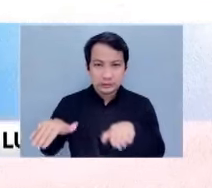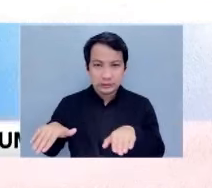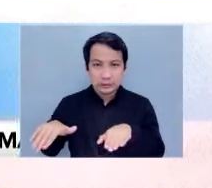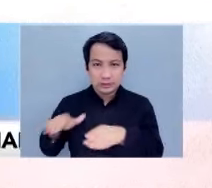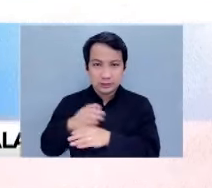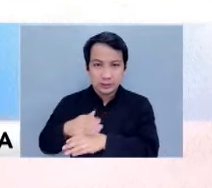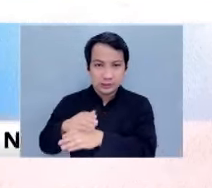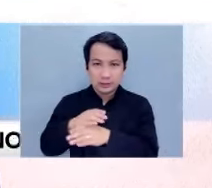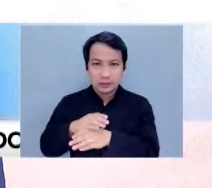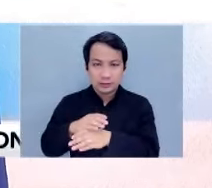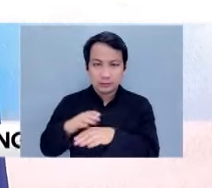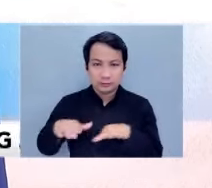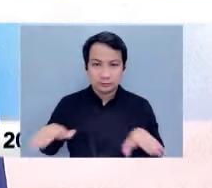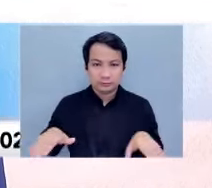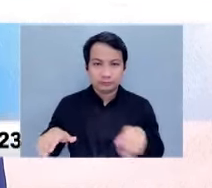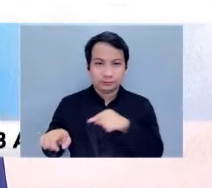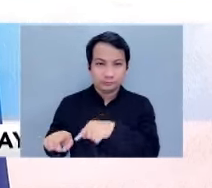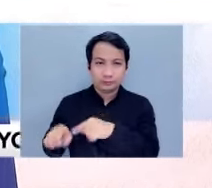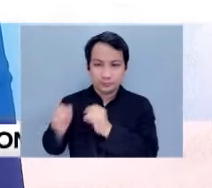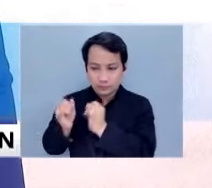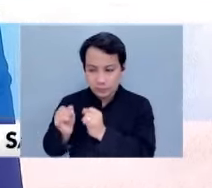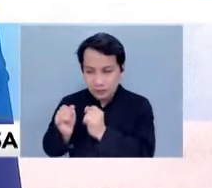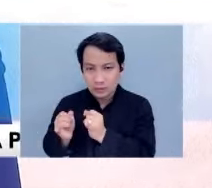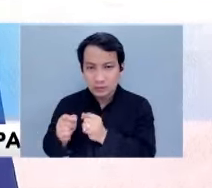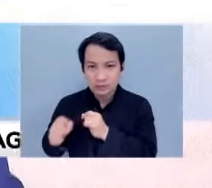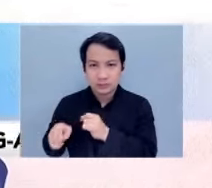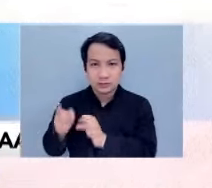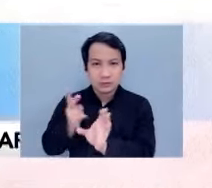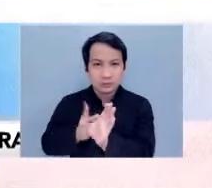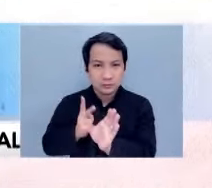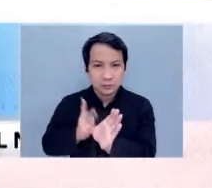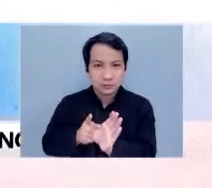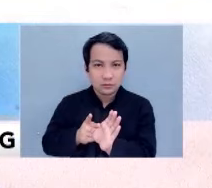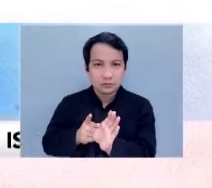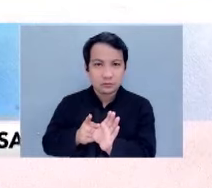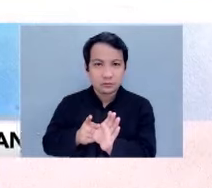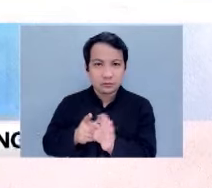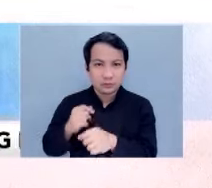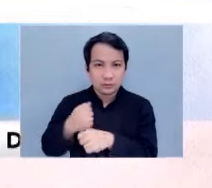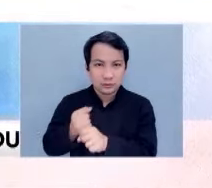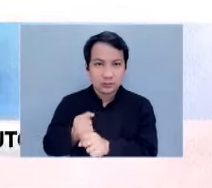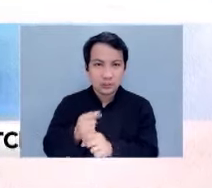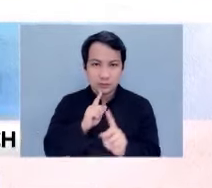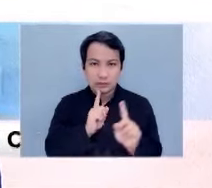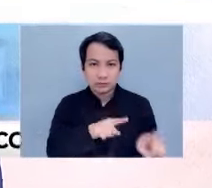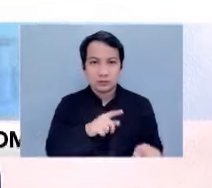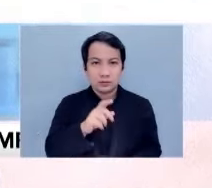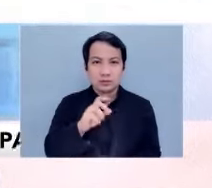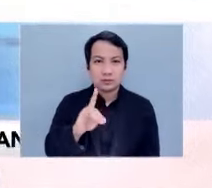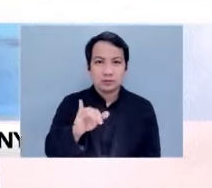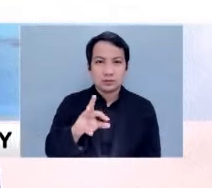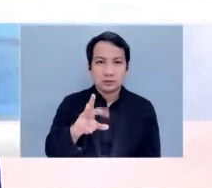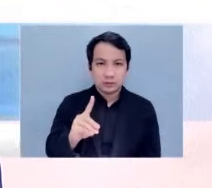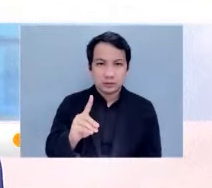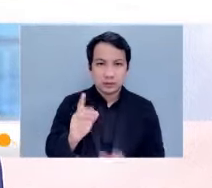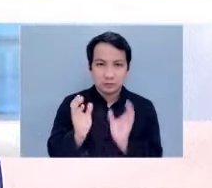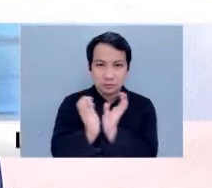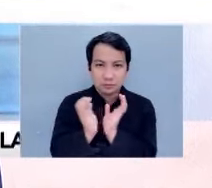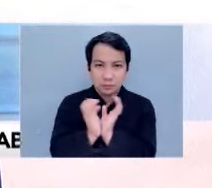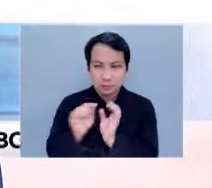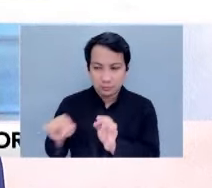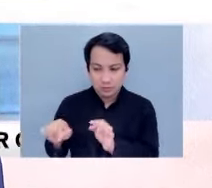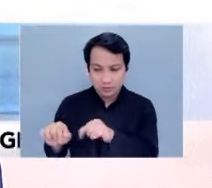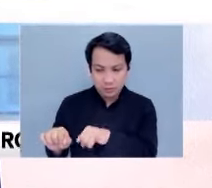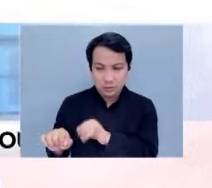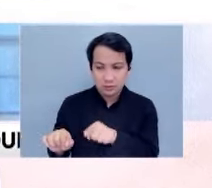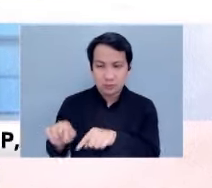yung bata ang i-interviewin ng mga psychologists at gagawa ng report yung DSWD agent para sabihin kung yung